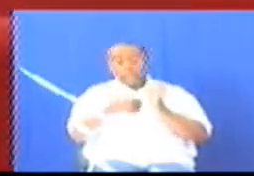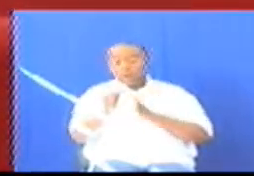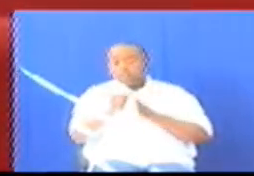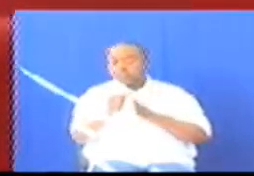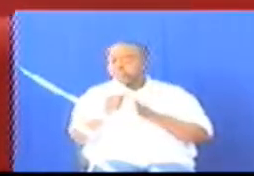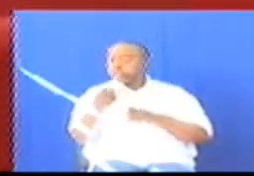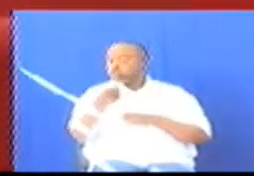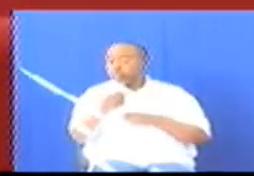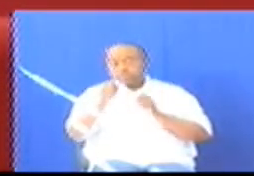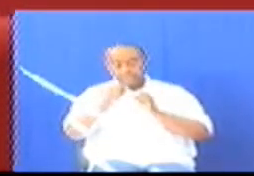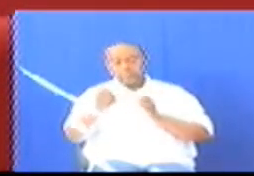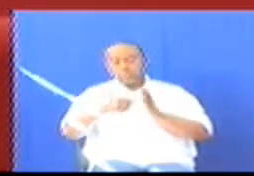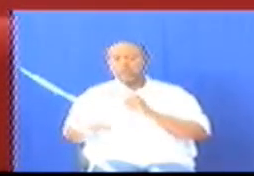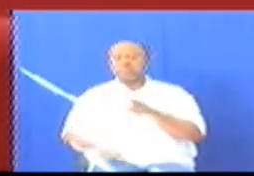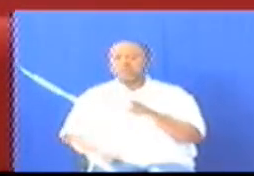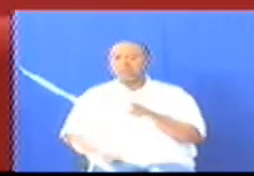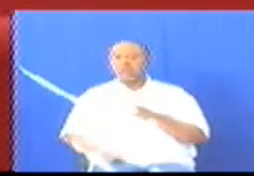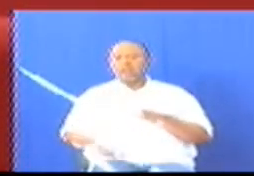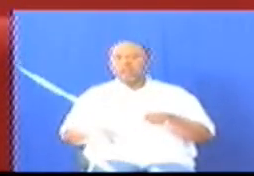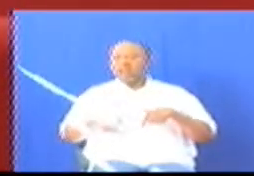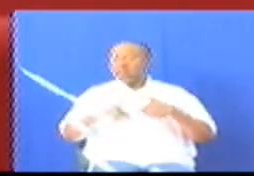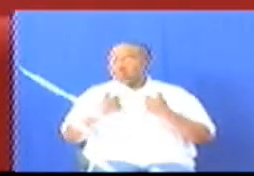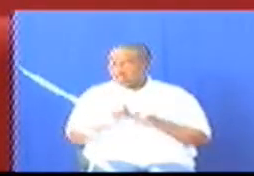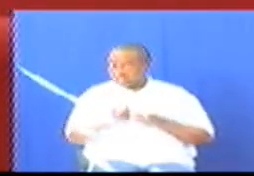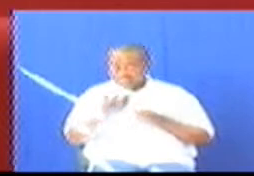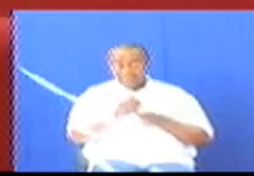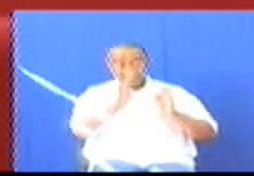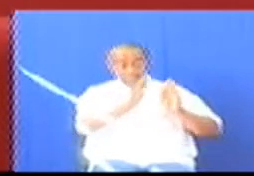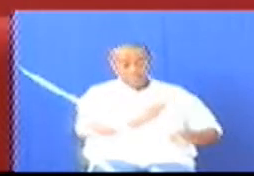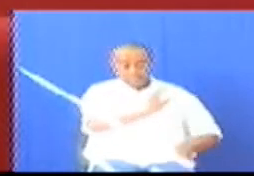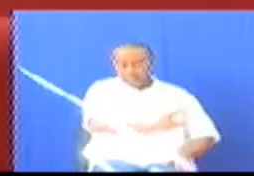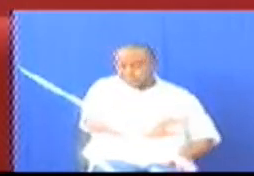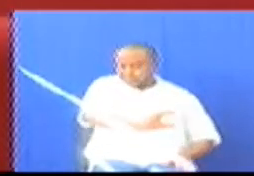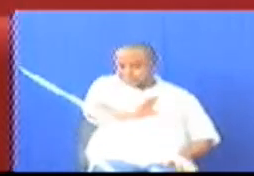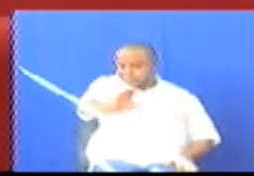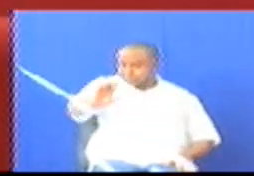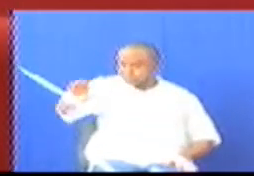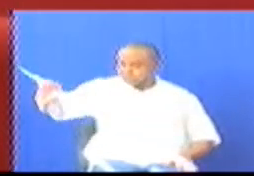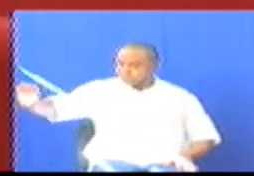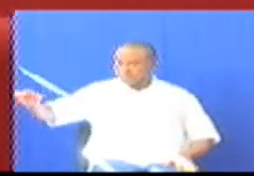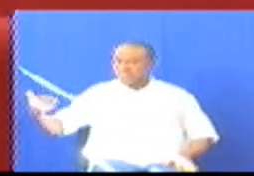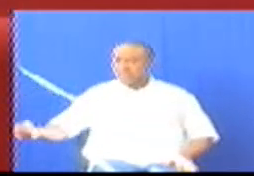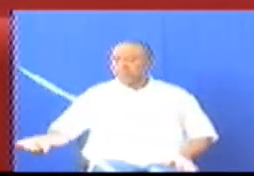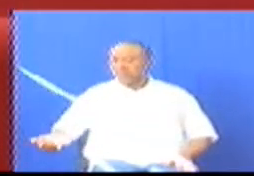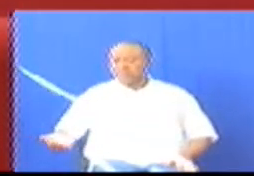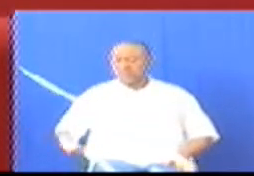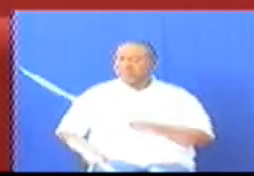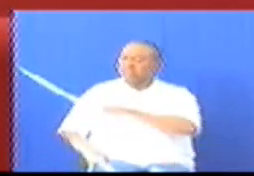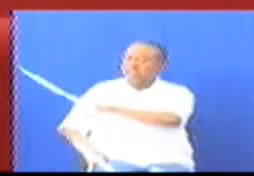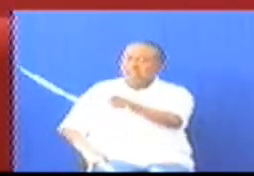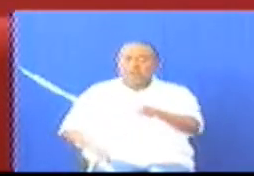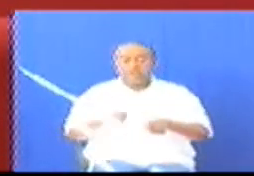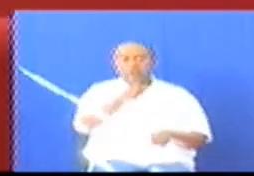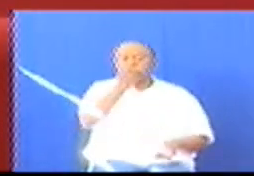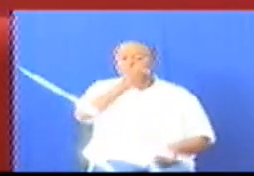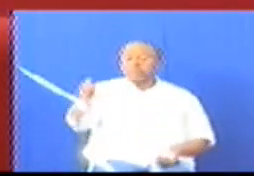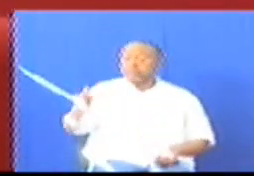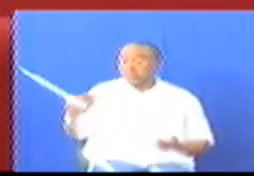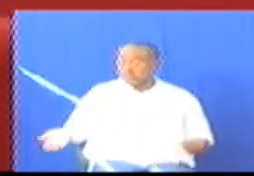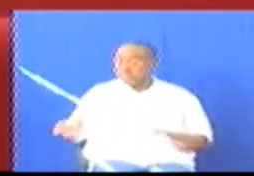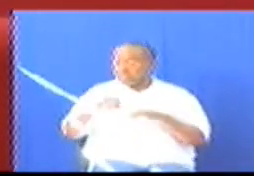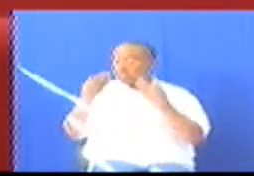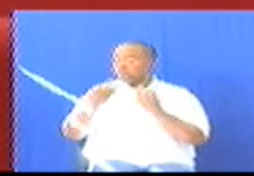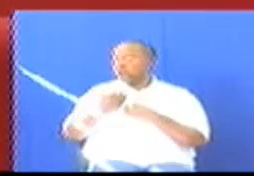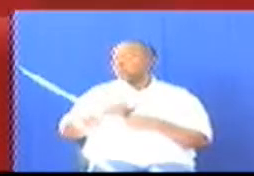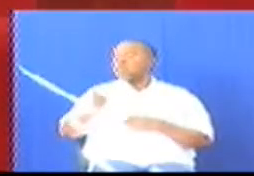kodi inayostahili, lakini kile ambacho kimebaki warejeshe wenyewe ili waendelee na maisha yao ya kawaida, kwa sababu hawa ni Watanzania na wana familia kama